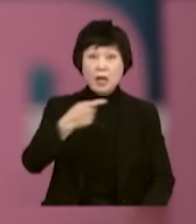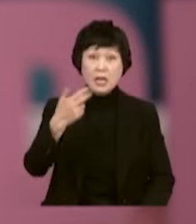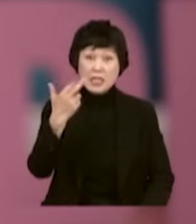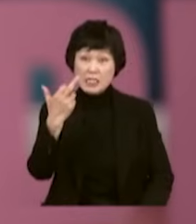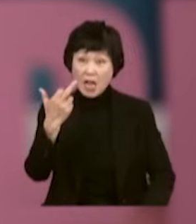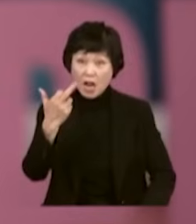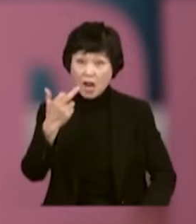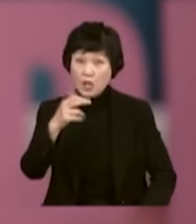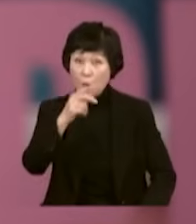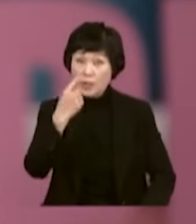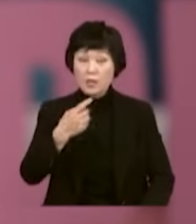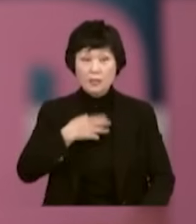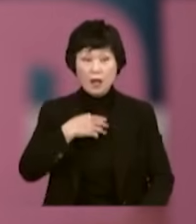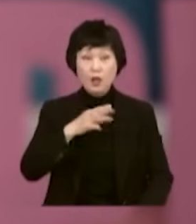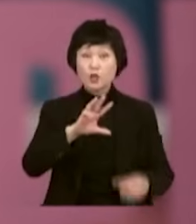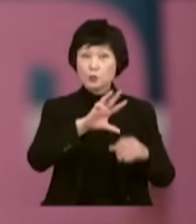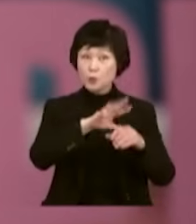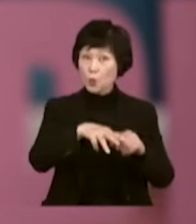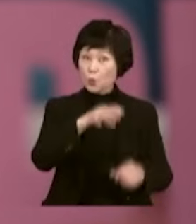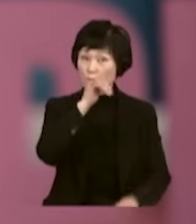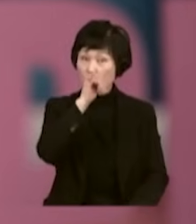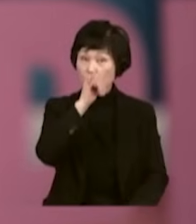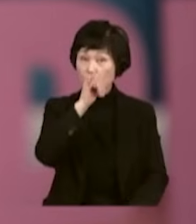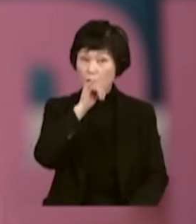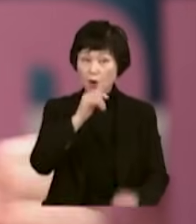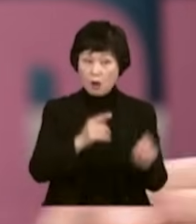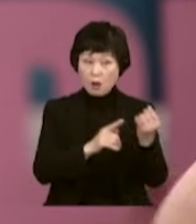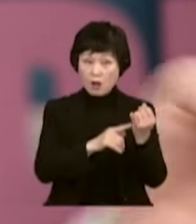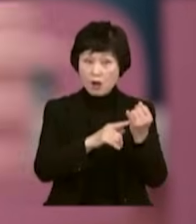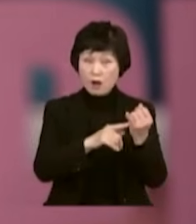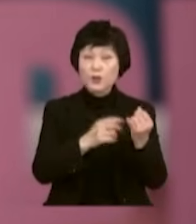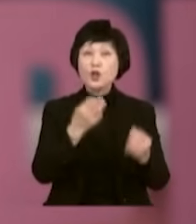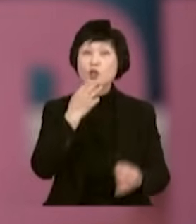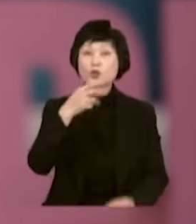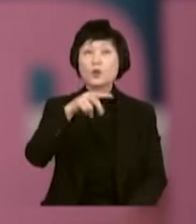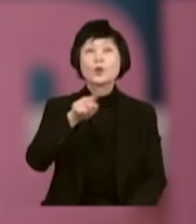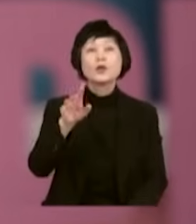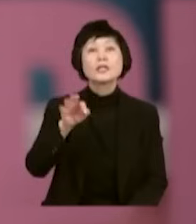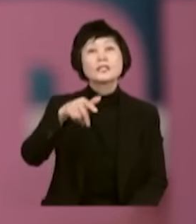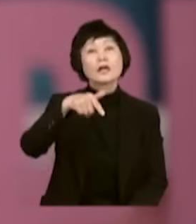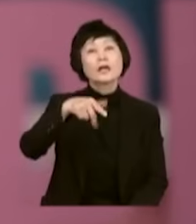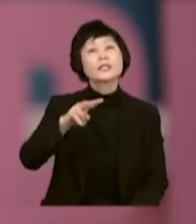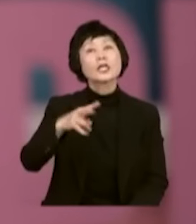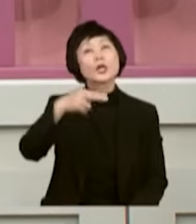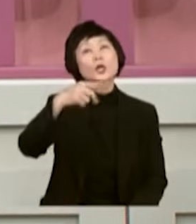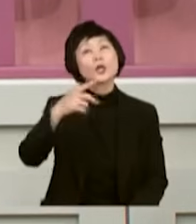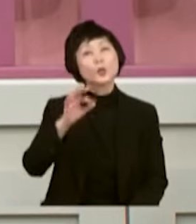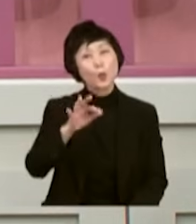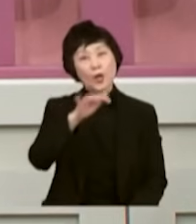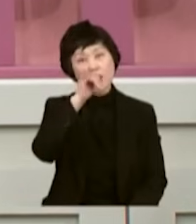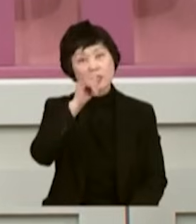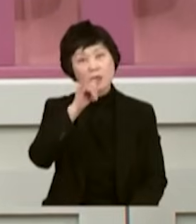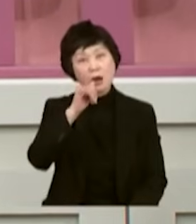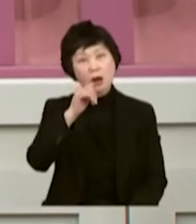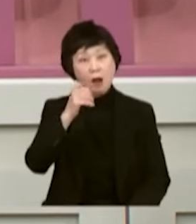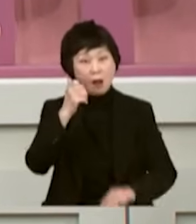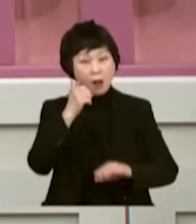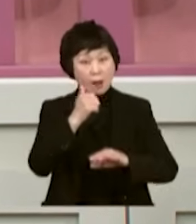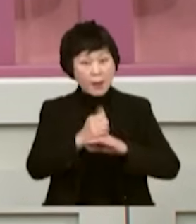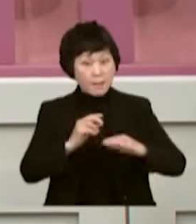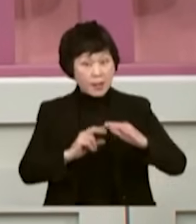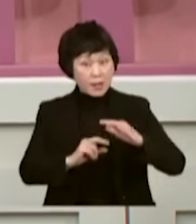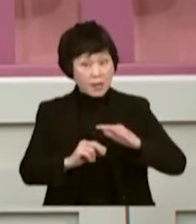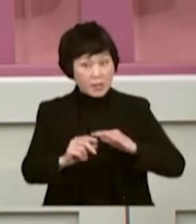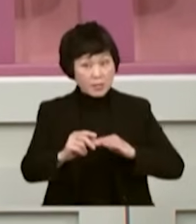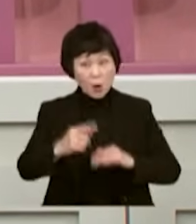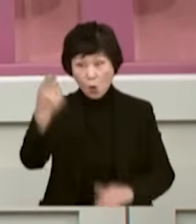왔어 그러는 거예요. 근데 난 철원이잖아요. 네. 그 자매는 서울 상계동이거든요. 네. 그래서 빨리 막차 지하철